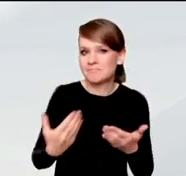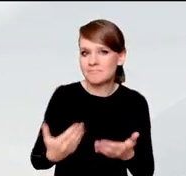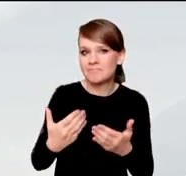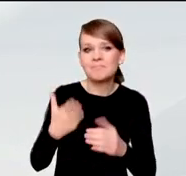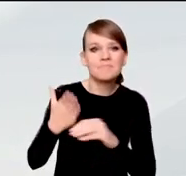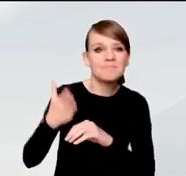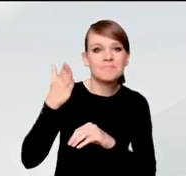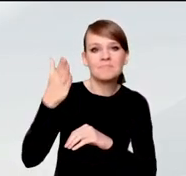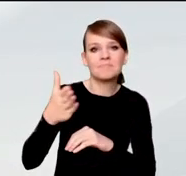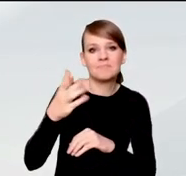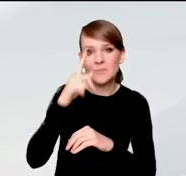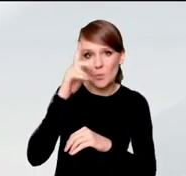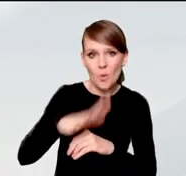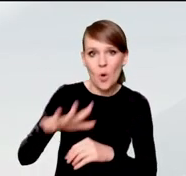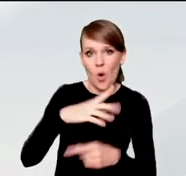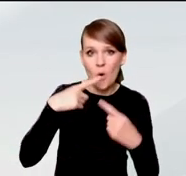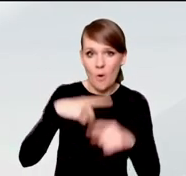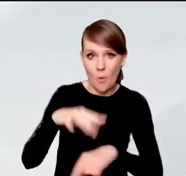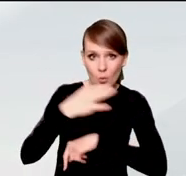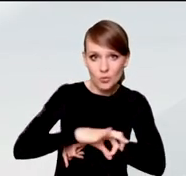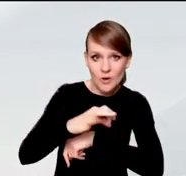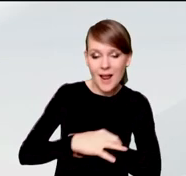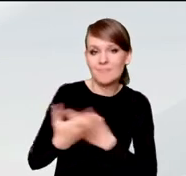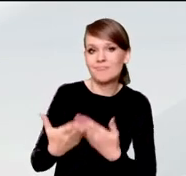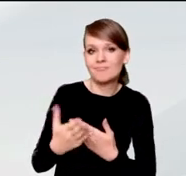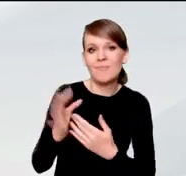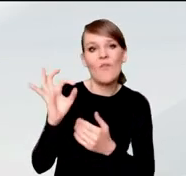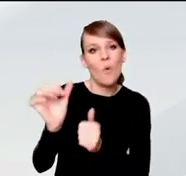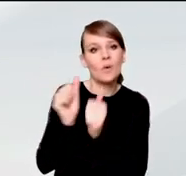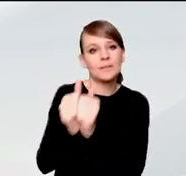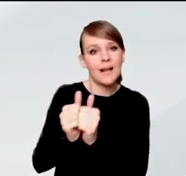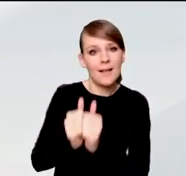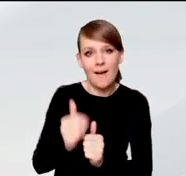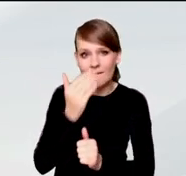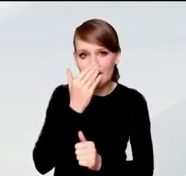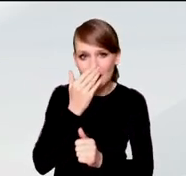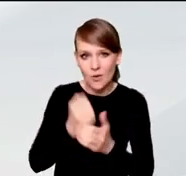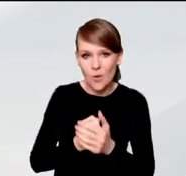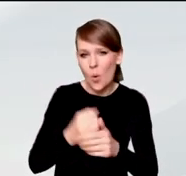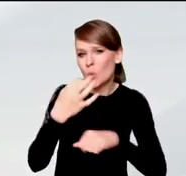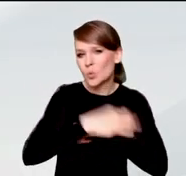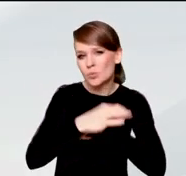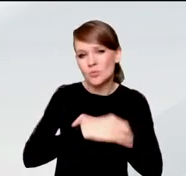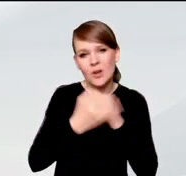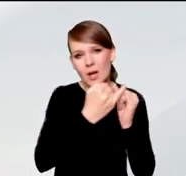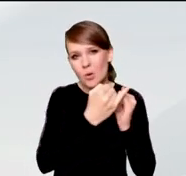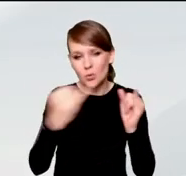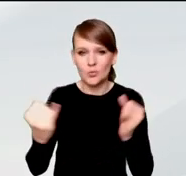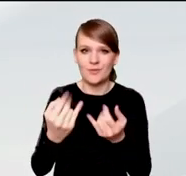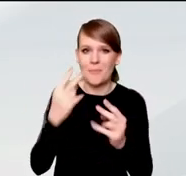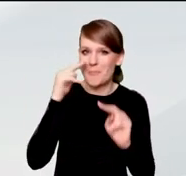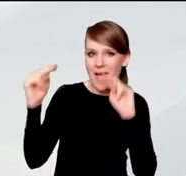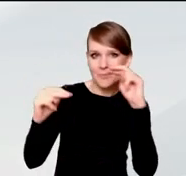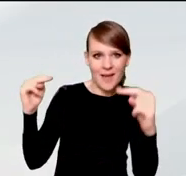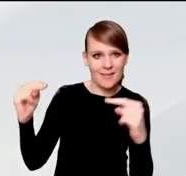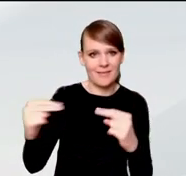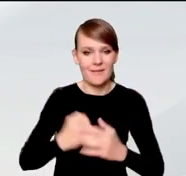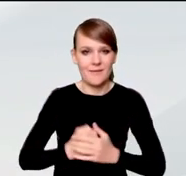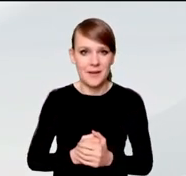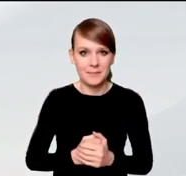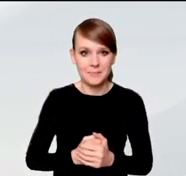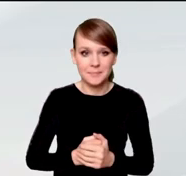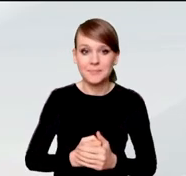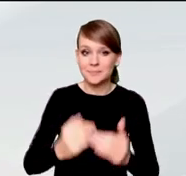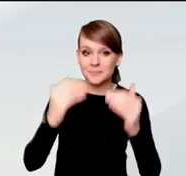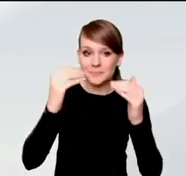przed społeczną odpowiedzialnością uczelni właśnie w różnych uczelniach, z różnych perspektyw. Następnie tak